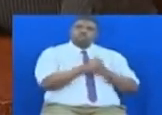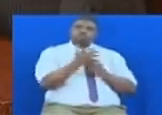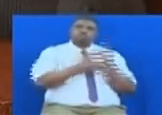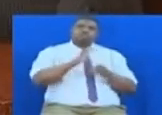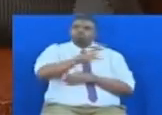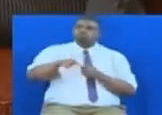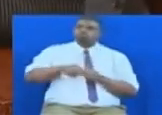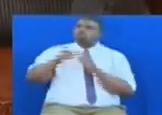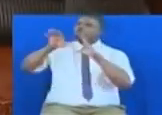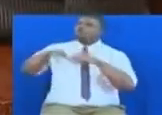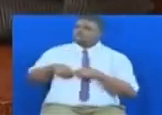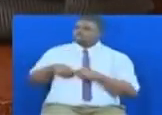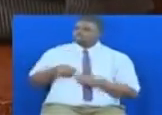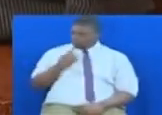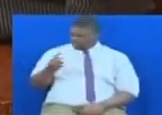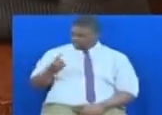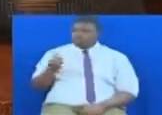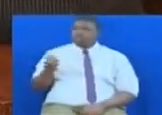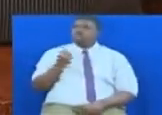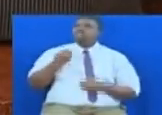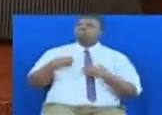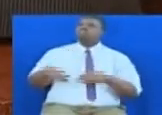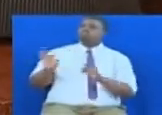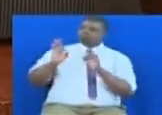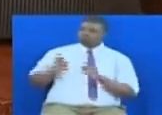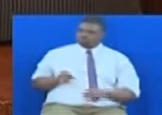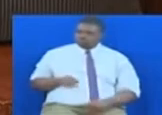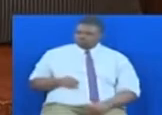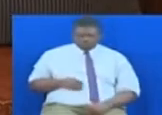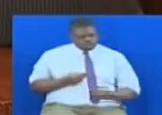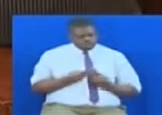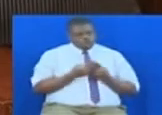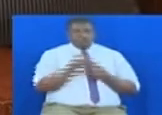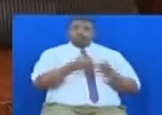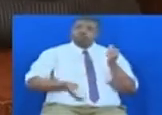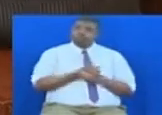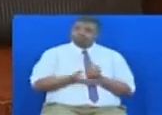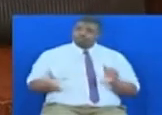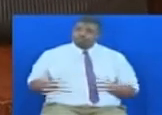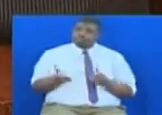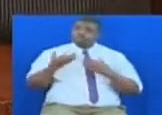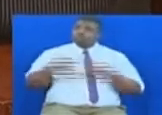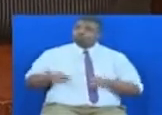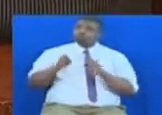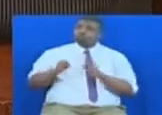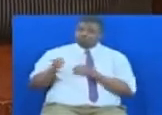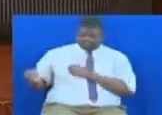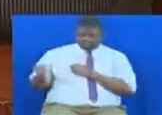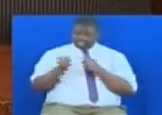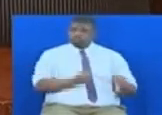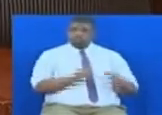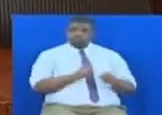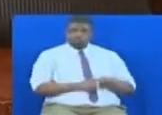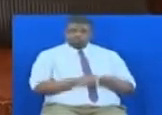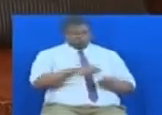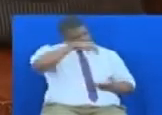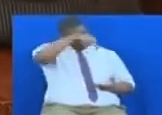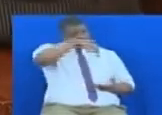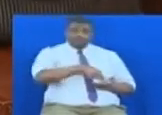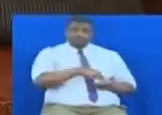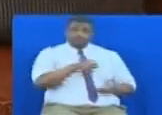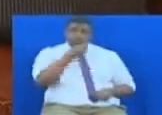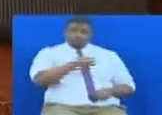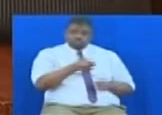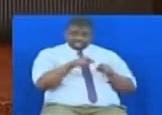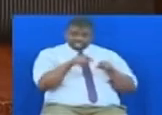Alafu unasema taifa lako liko uhuru. Dr. Magufuli ameutetea uhuru wetu kwa vitendo, Mheshimiwa Spika. Kwa hiyo tunaposimama kumpongeza hapa